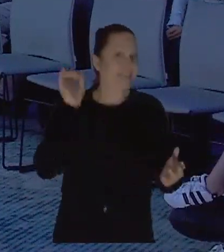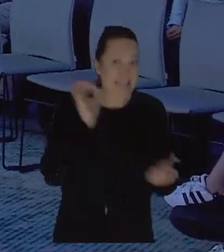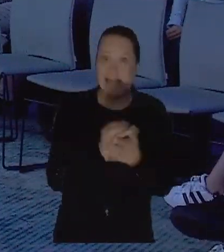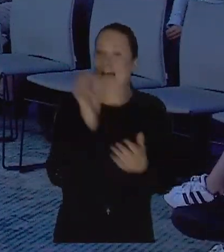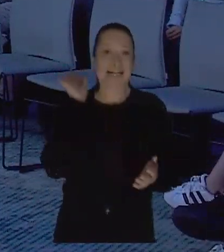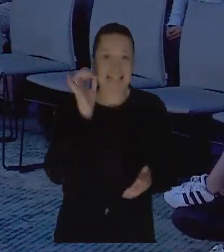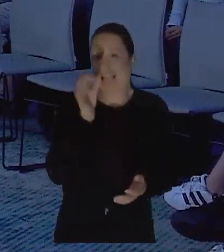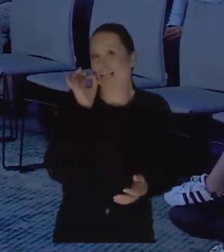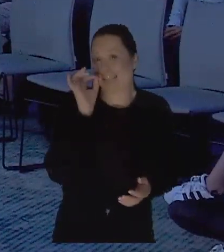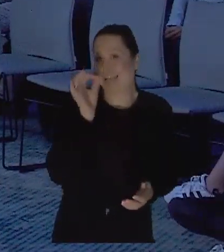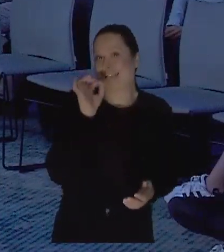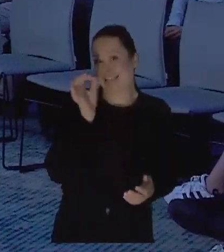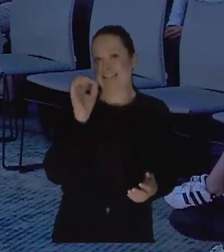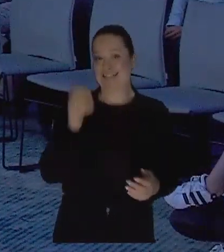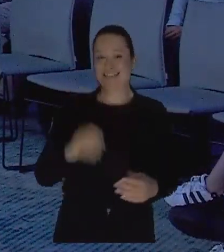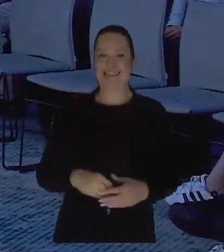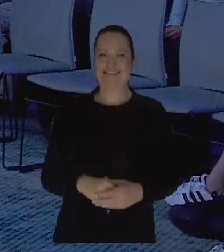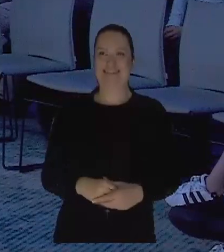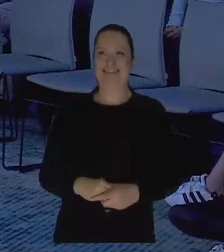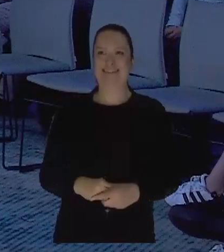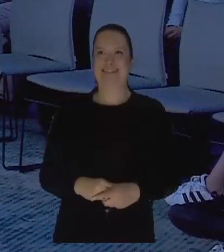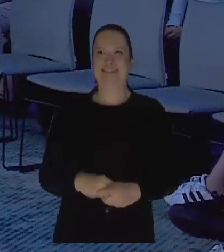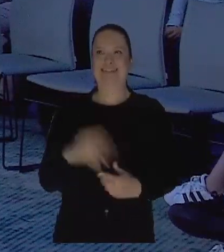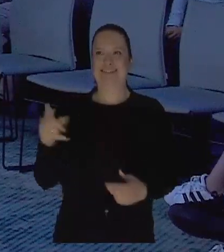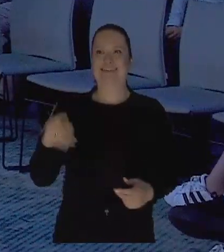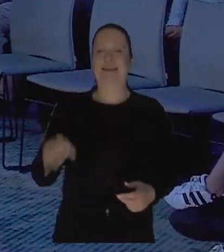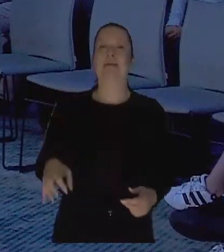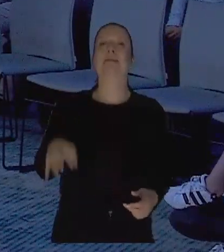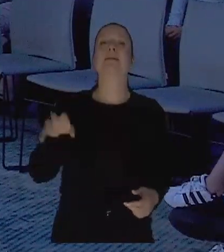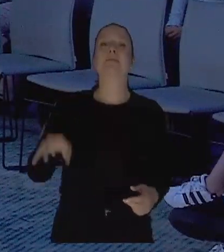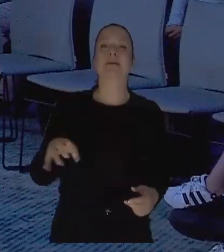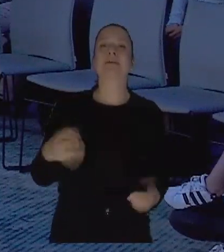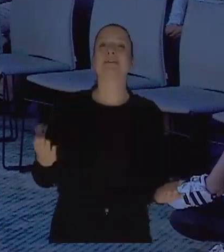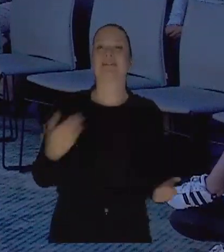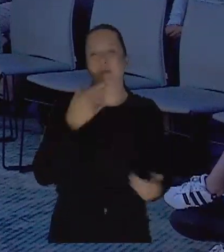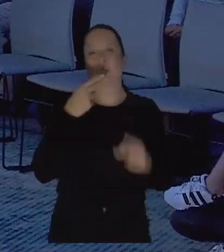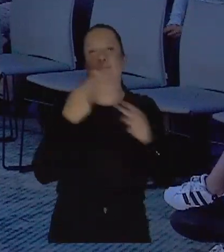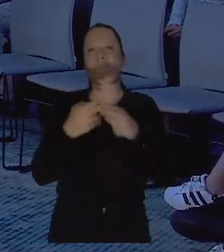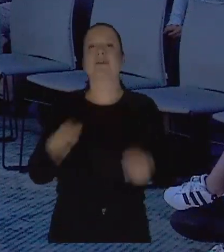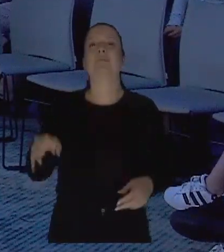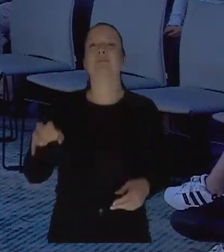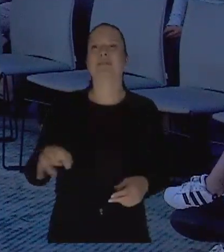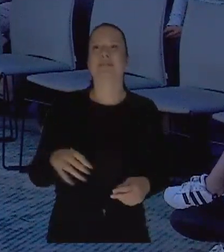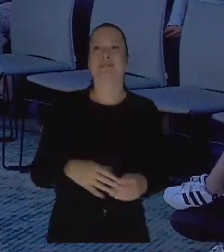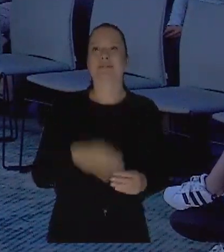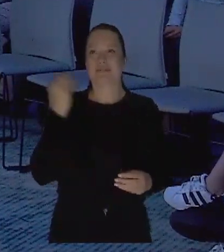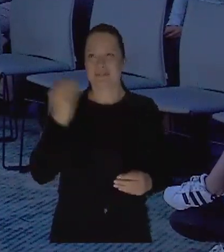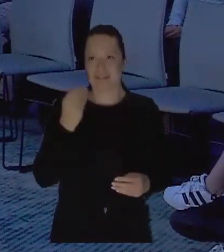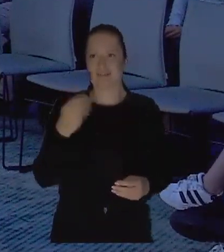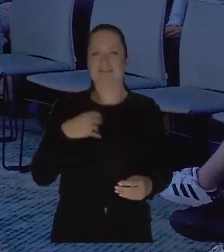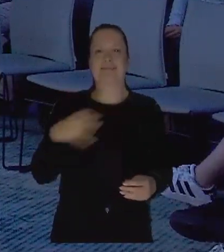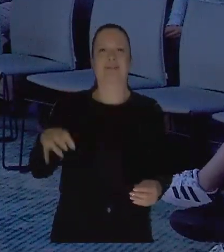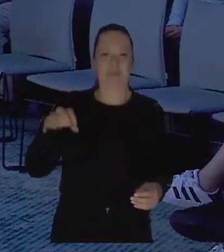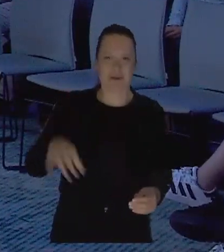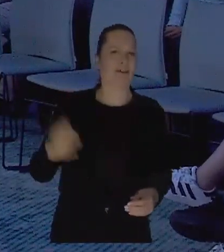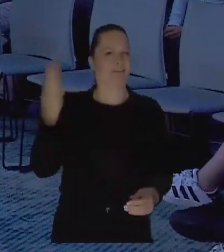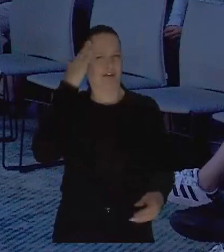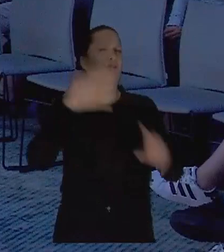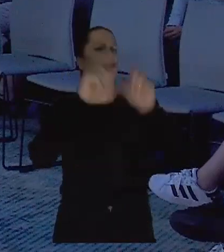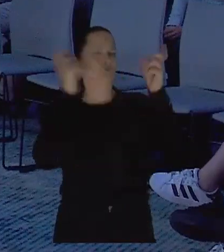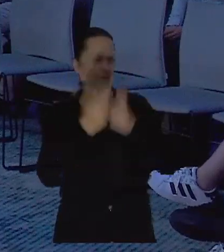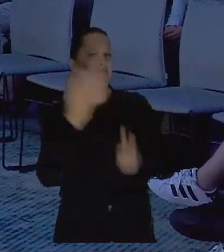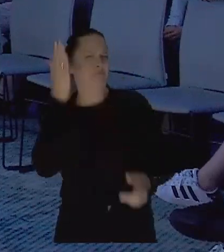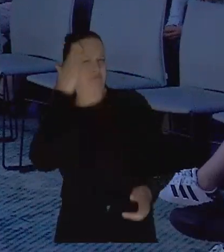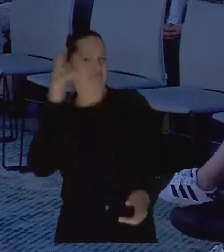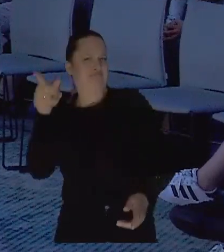doskonale, oczywiście. Panie prezesie, pan prezes, jeszcze żyjemy w tych czasach, kiedy prezes wszystko wie,